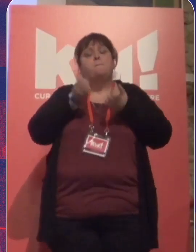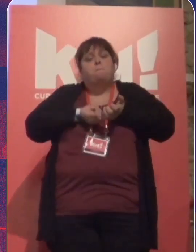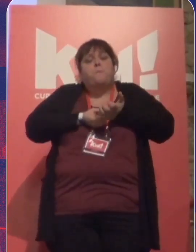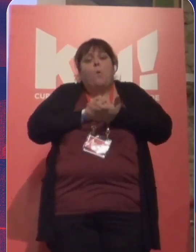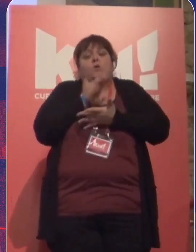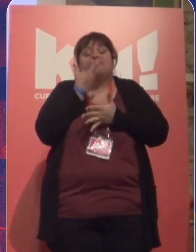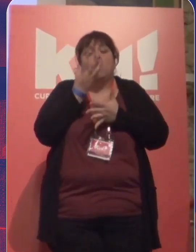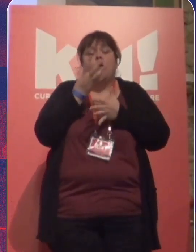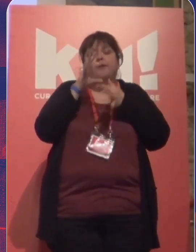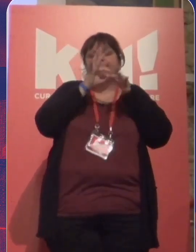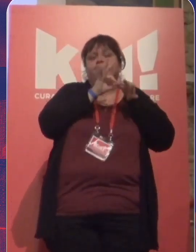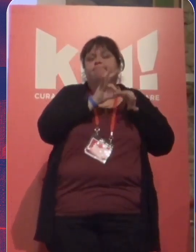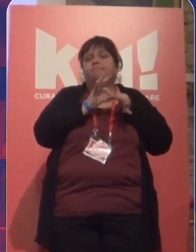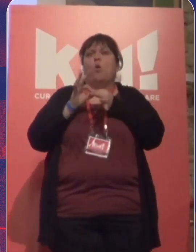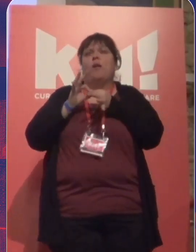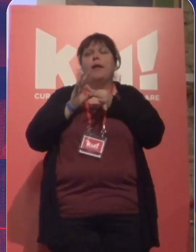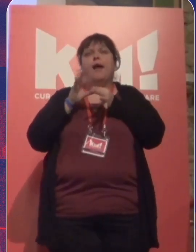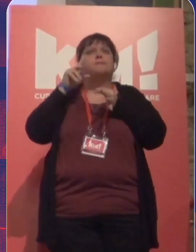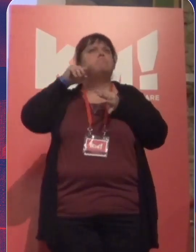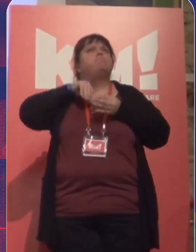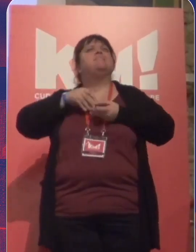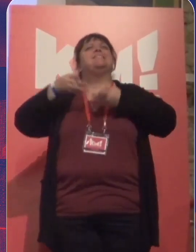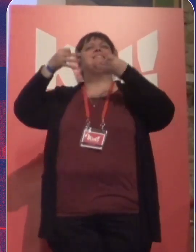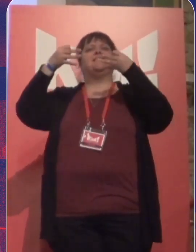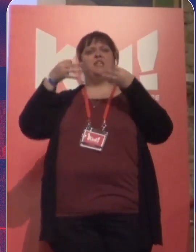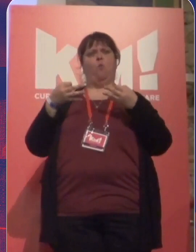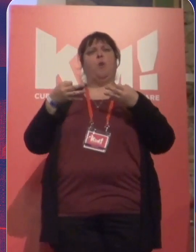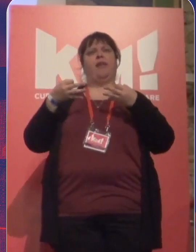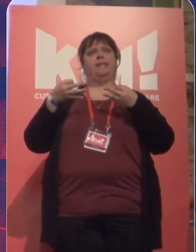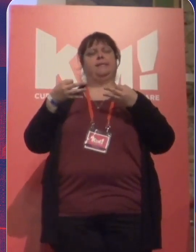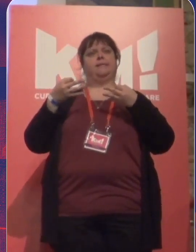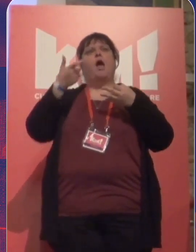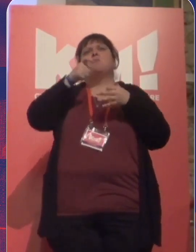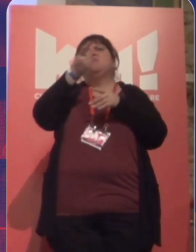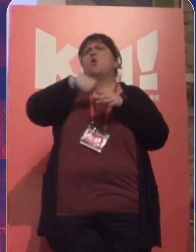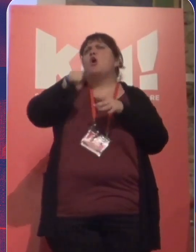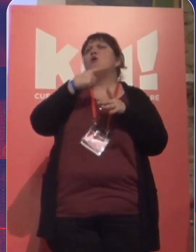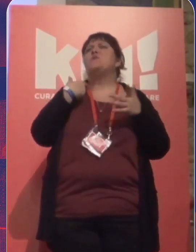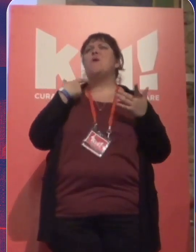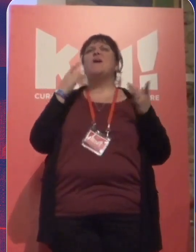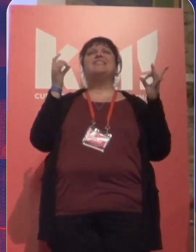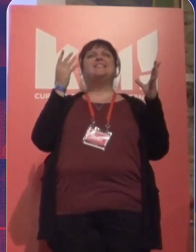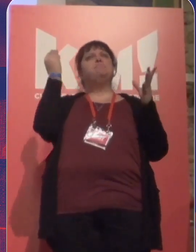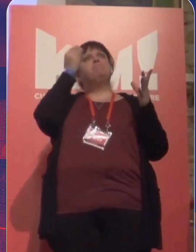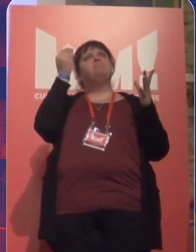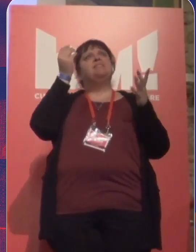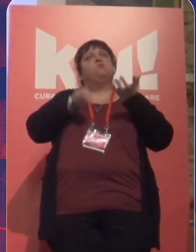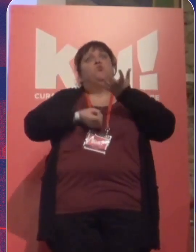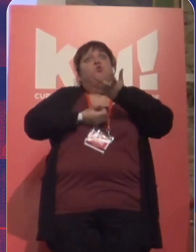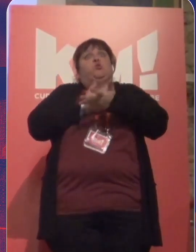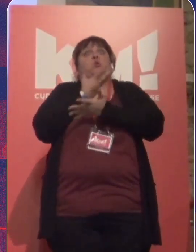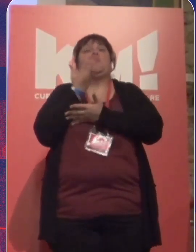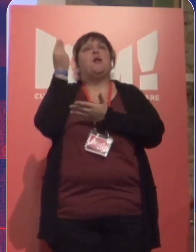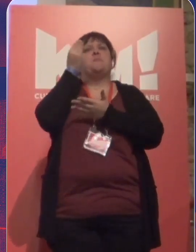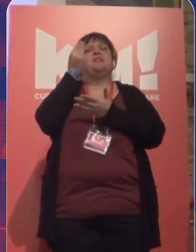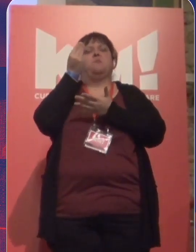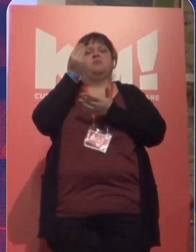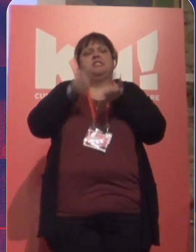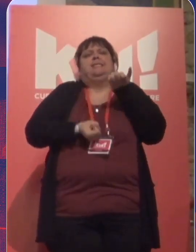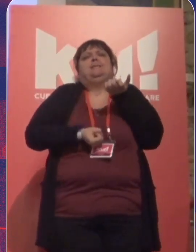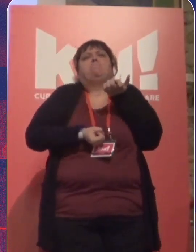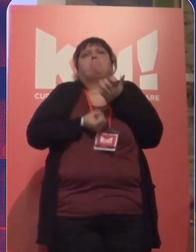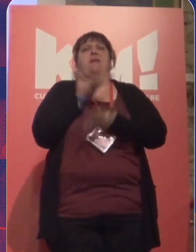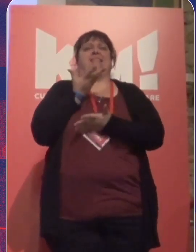pulsione pensiamo fondamentalmente ha una forza una spinta und drang dice freud no qualcosa che